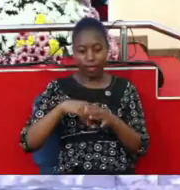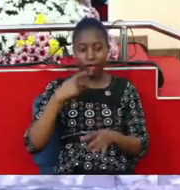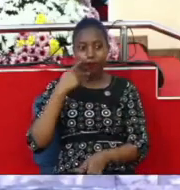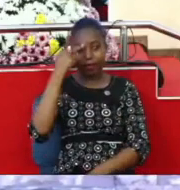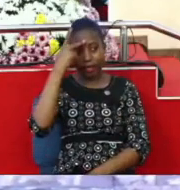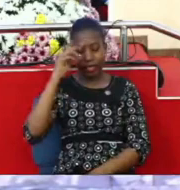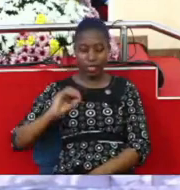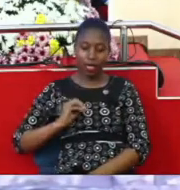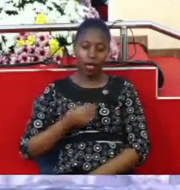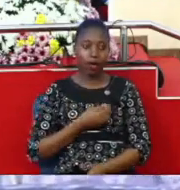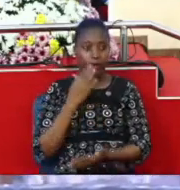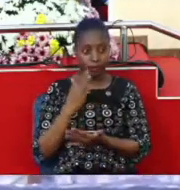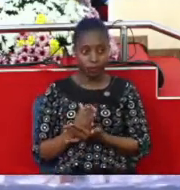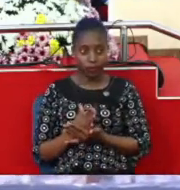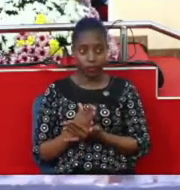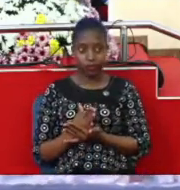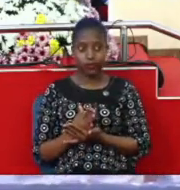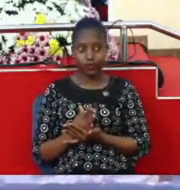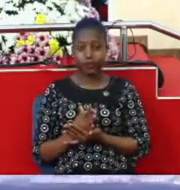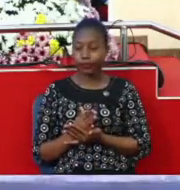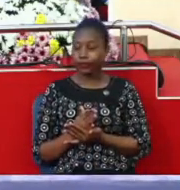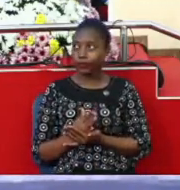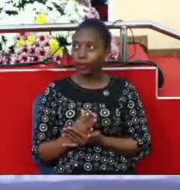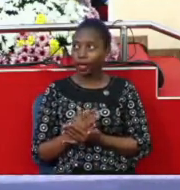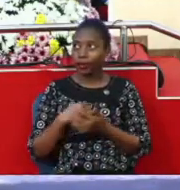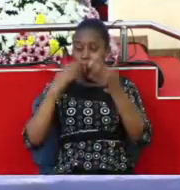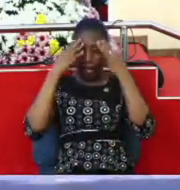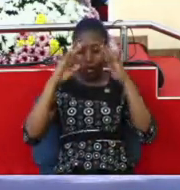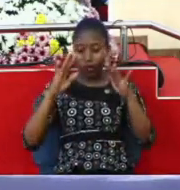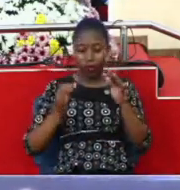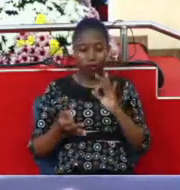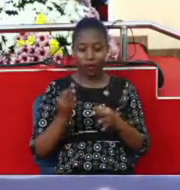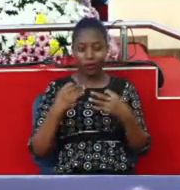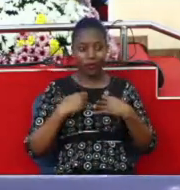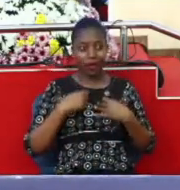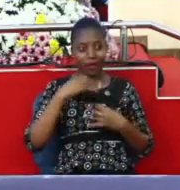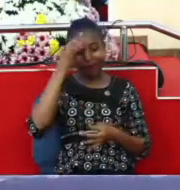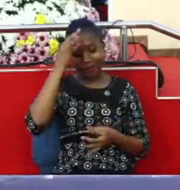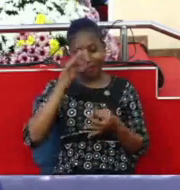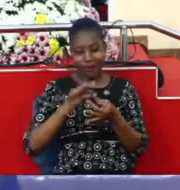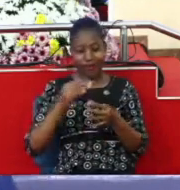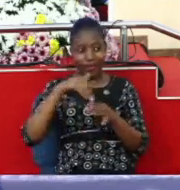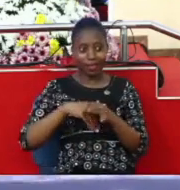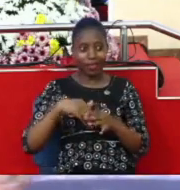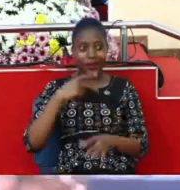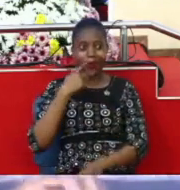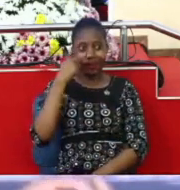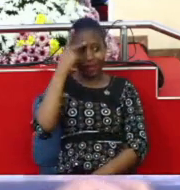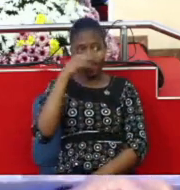wazazi wetu. Faith in our parents. Imani katika wazazi. I don't know whether you have faith in your parents. Sijui kama unao imani kwa wazazi wako.